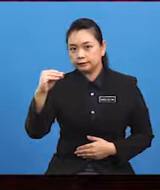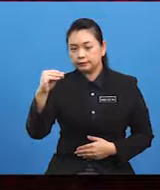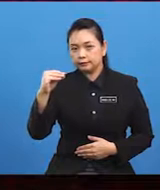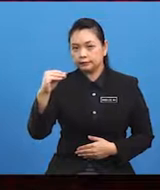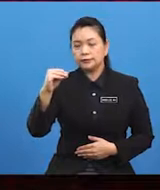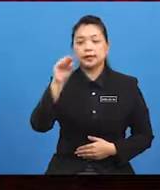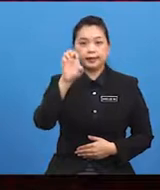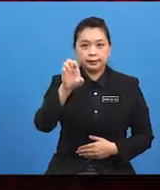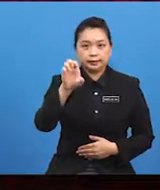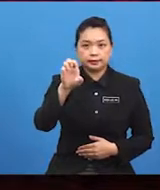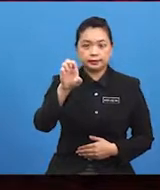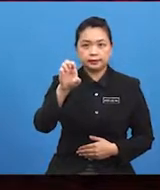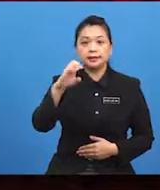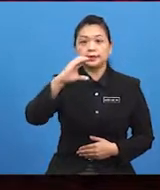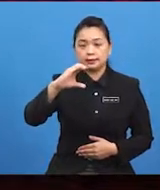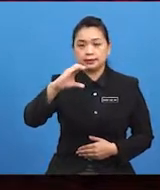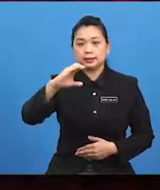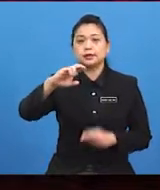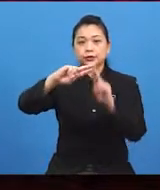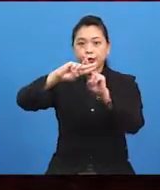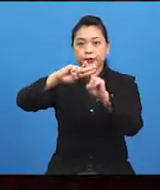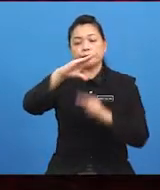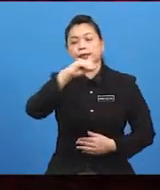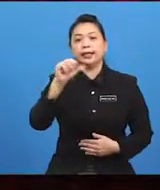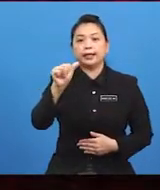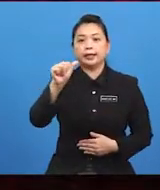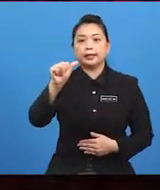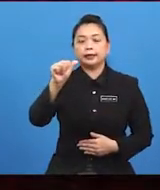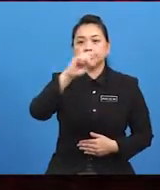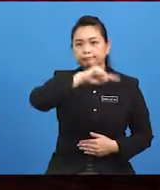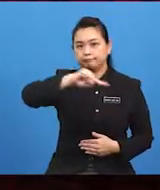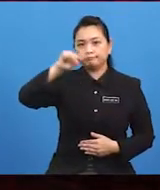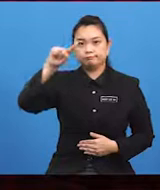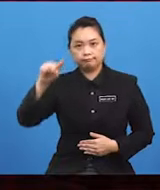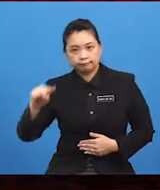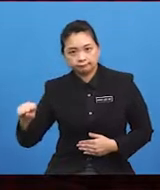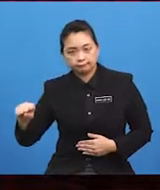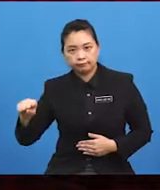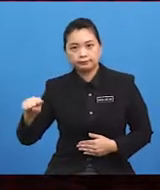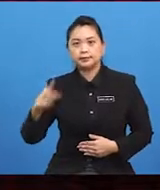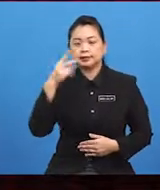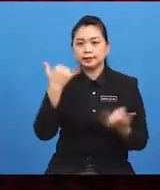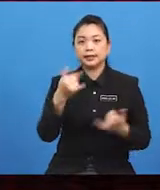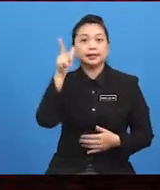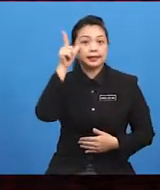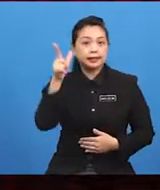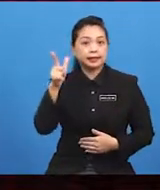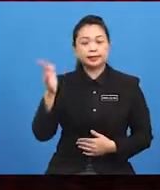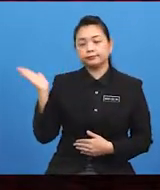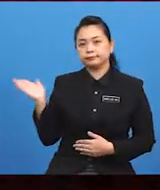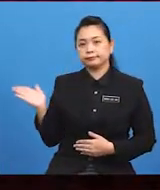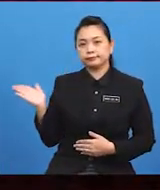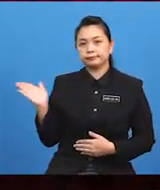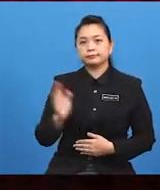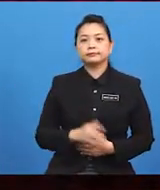E, C sharp dan A. Mari kita sama-sama melihat saudari Nur memainkan arpeggio